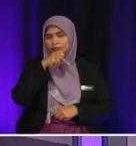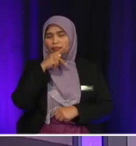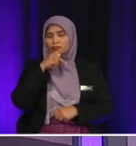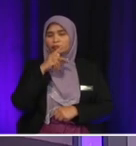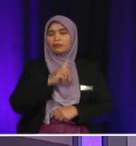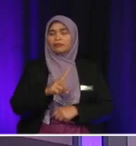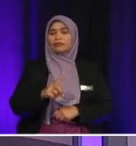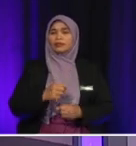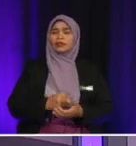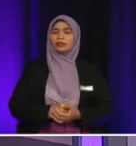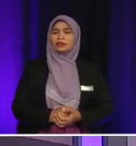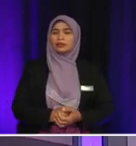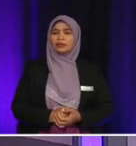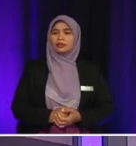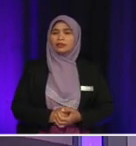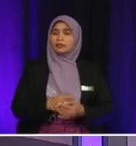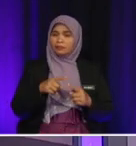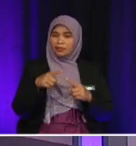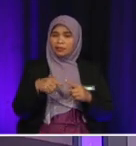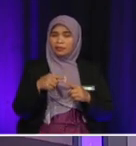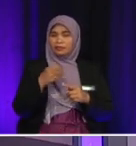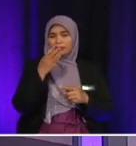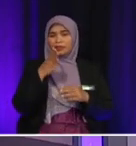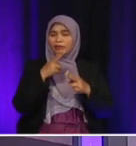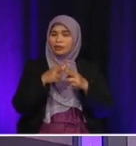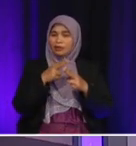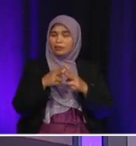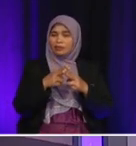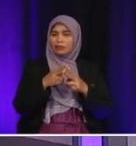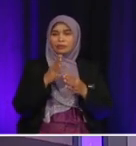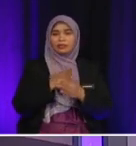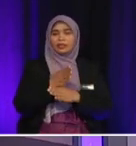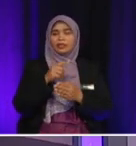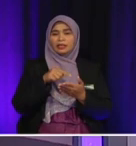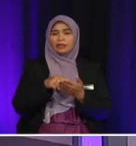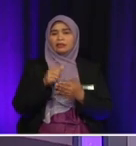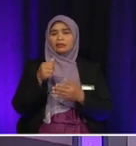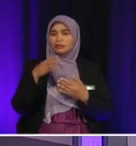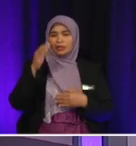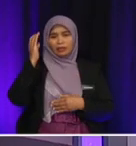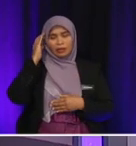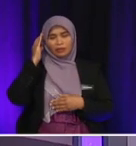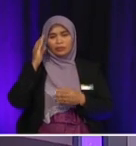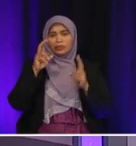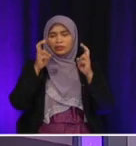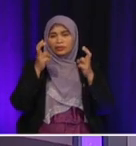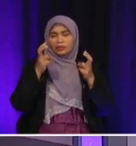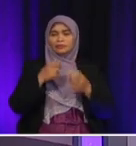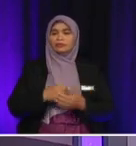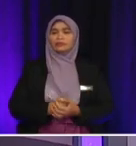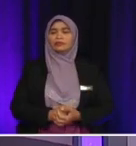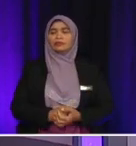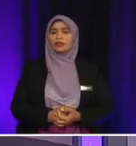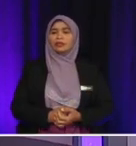Ustazah harap apabila kita sebut nama-nama bidang ini anda automatik dah tergambar dah tajuk-tajuknya